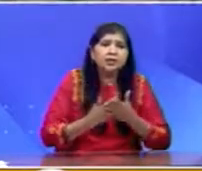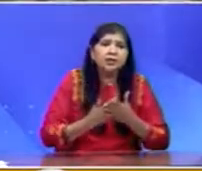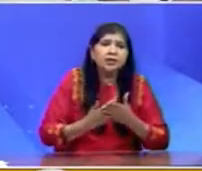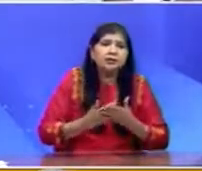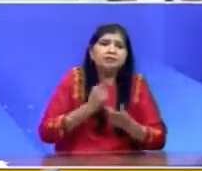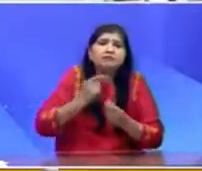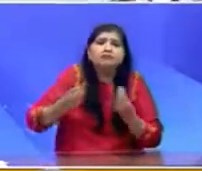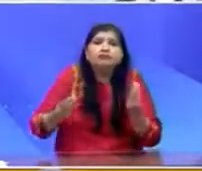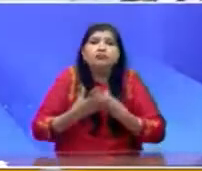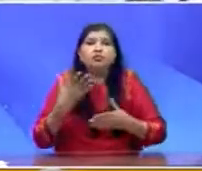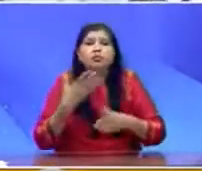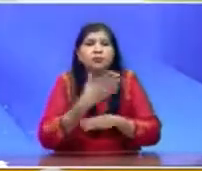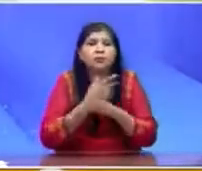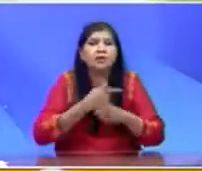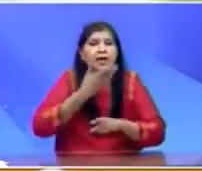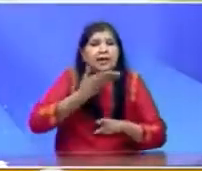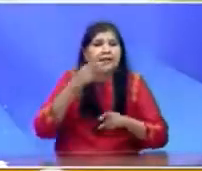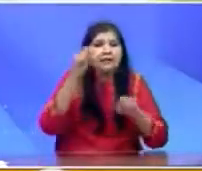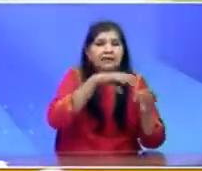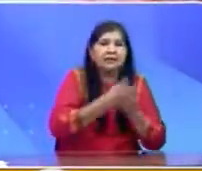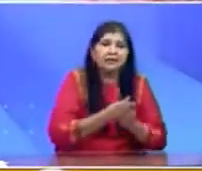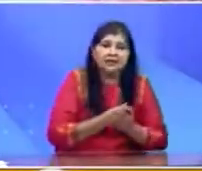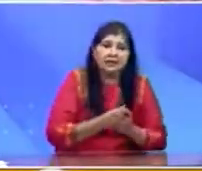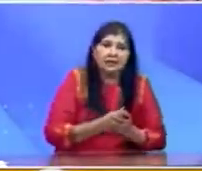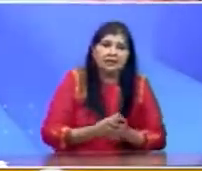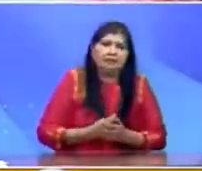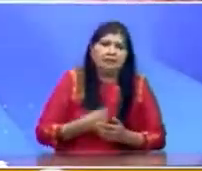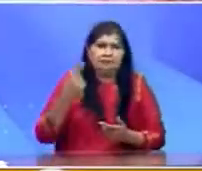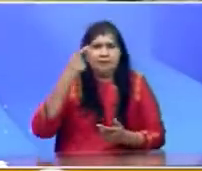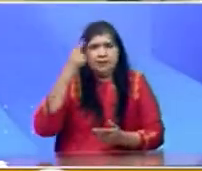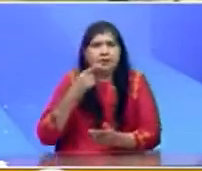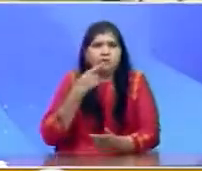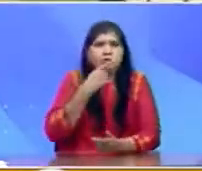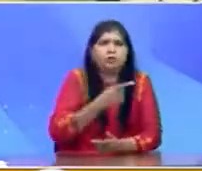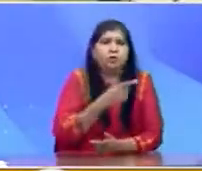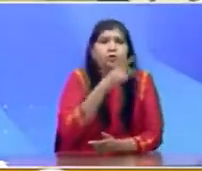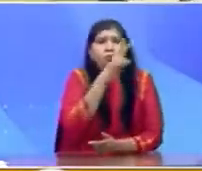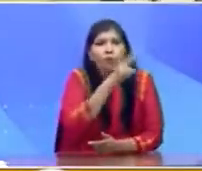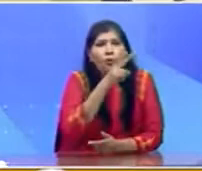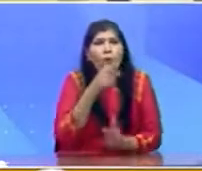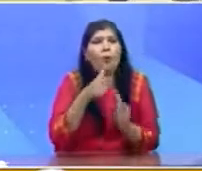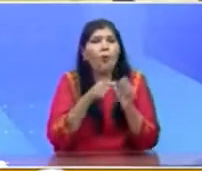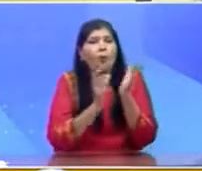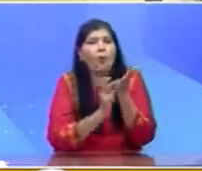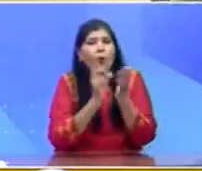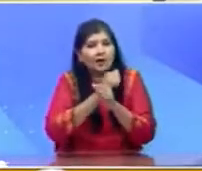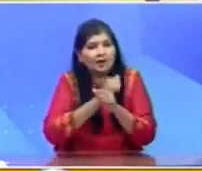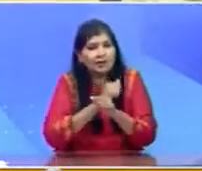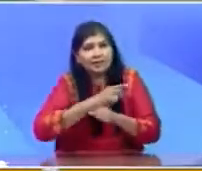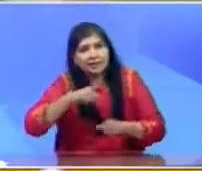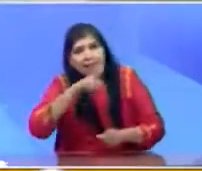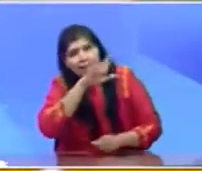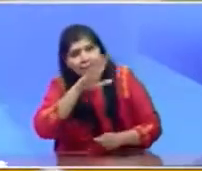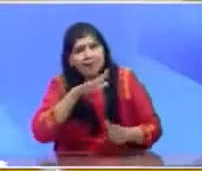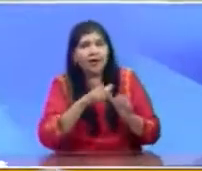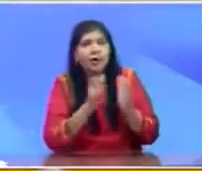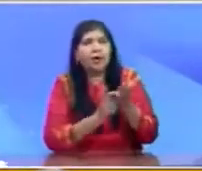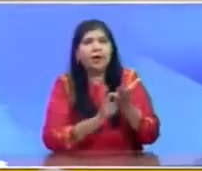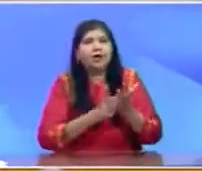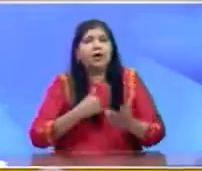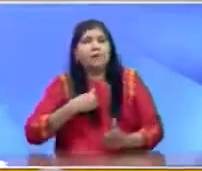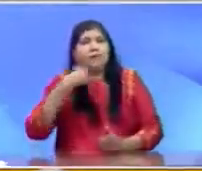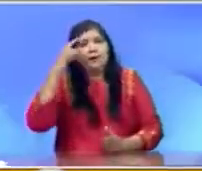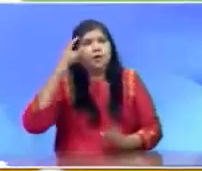एक सुझाव ये भी है कि 2 अगस्त से 15 अगस्त तक हम सभी अपनी